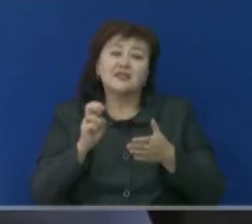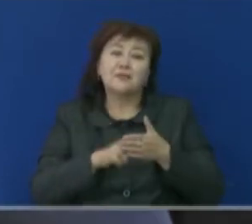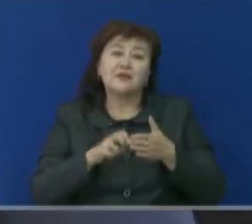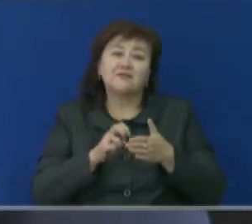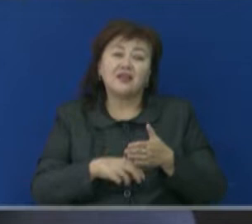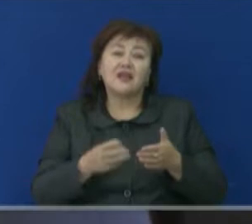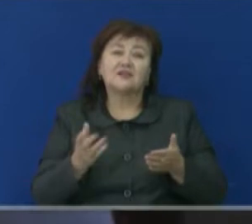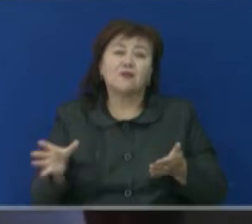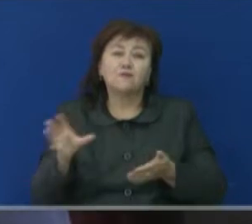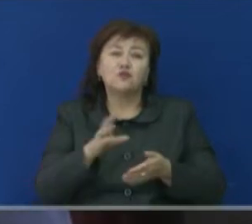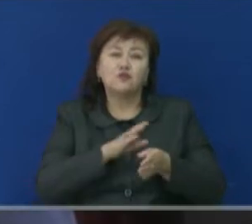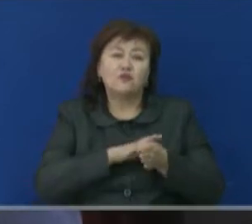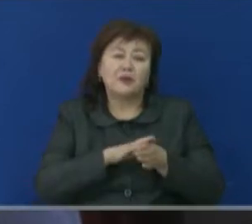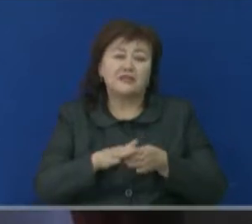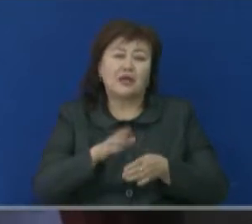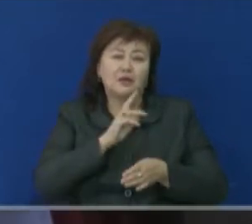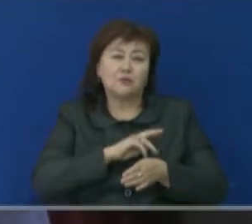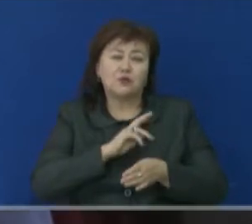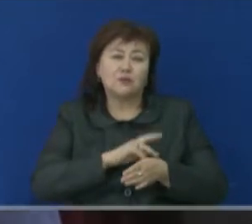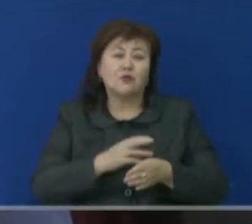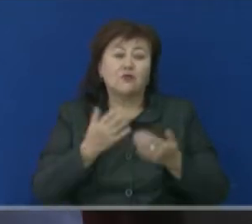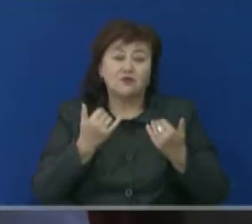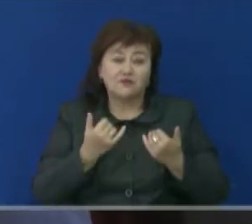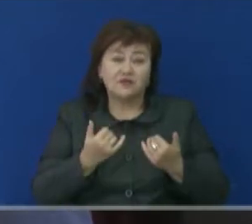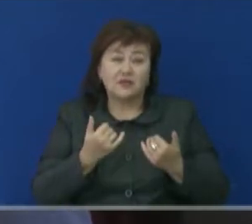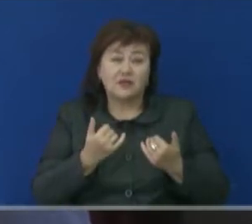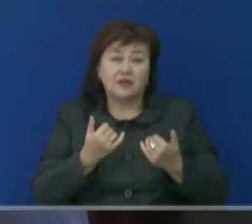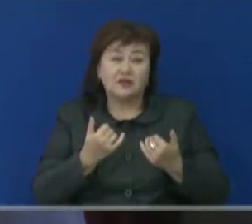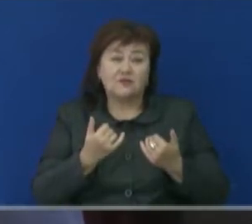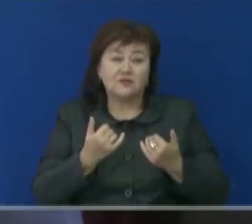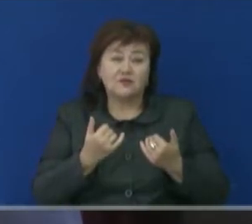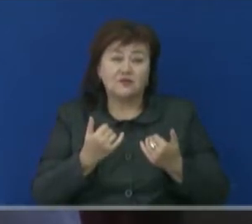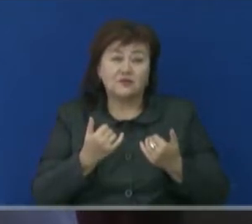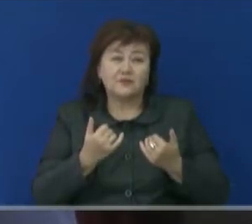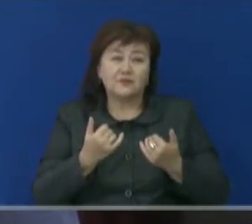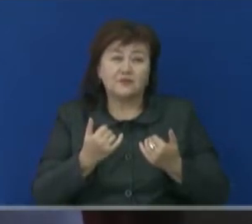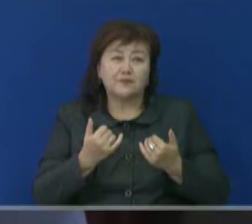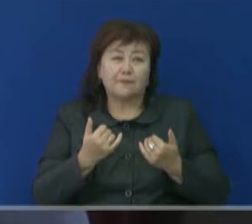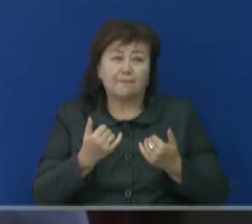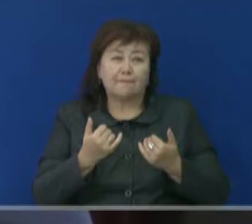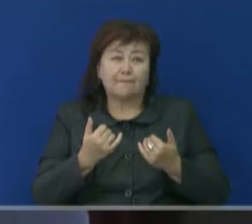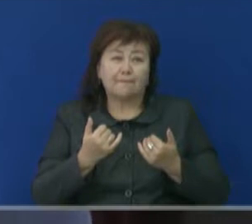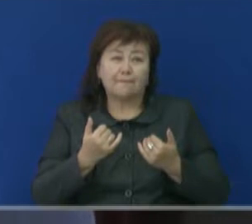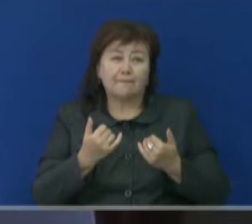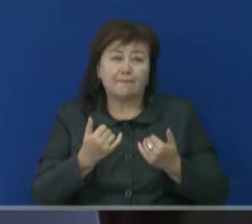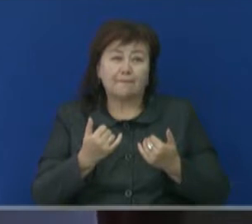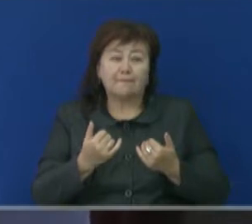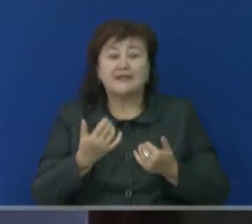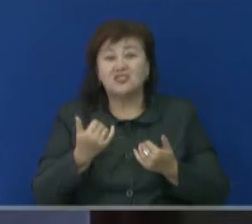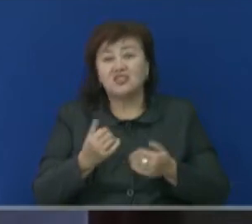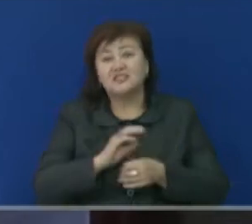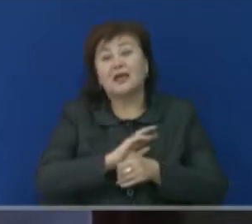басты мәселелерінің бірі абаттандыру. Ағымдағы жылы ауылдық округтер мен кенттерді абаттандыруға 129,1 миллион теңге